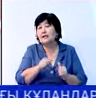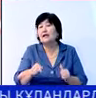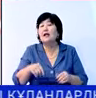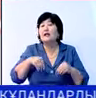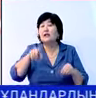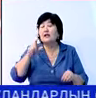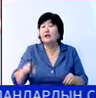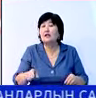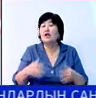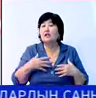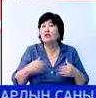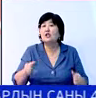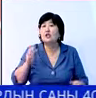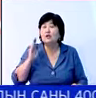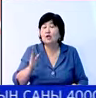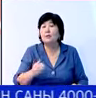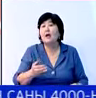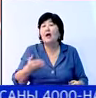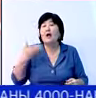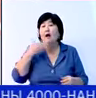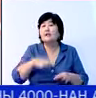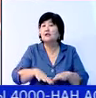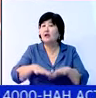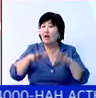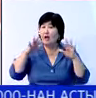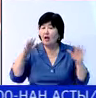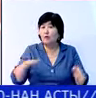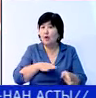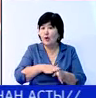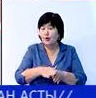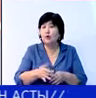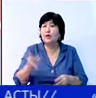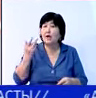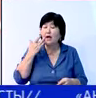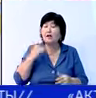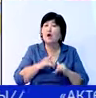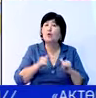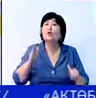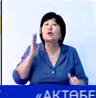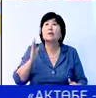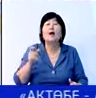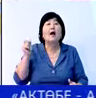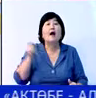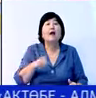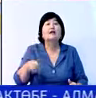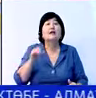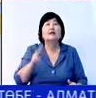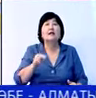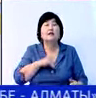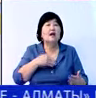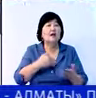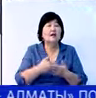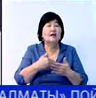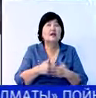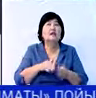дихандарымыздың дендері сау болып, астықтары қамбаға толып, әр уақытта өркендей берсін. Алтындан ала жазда еңбек етіп,